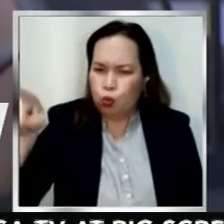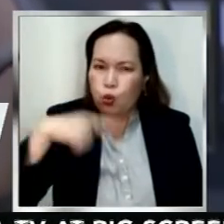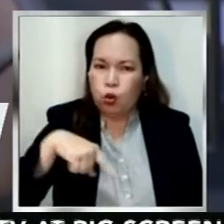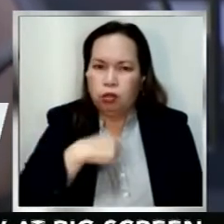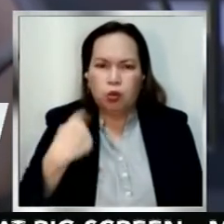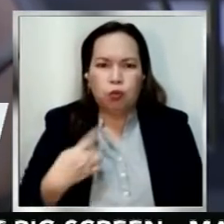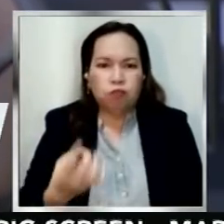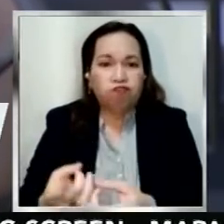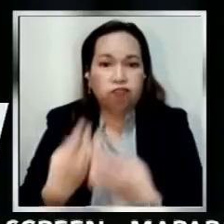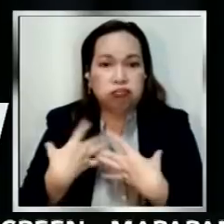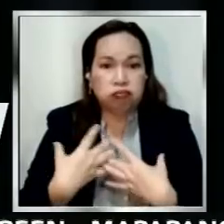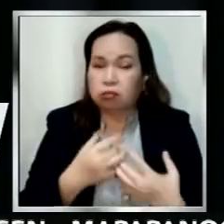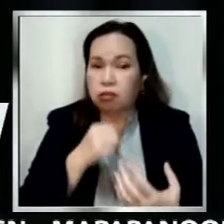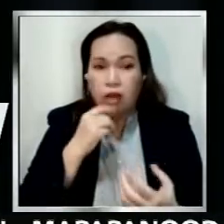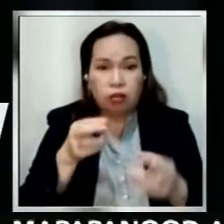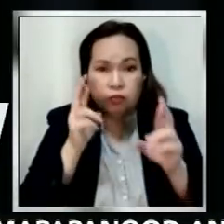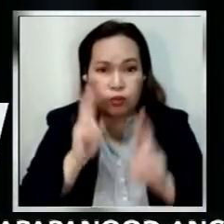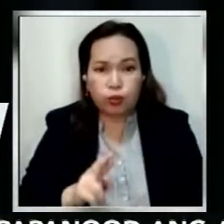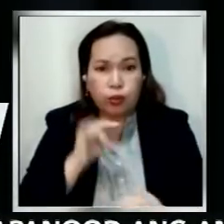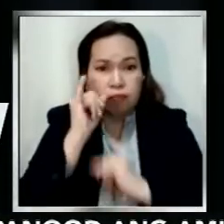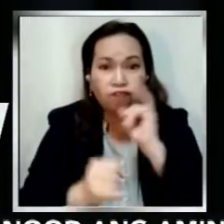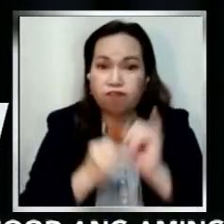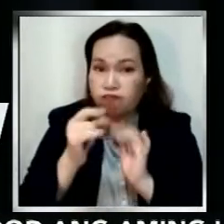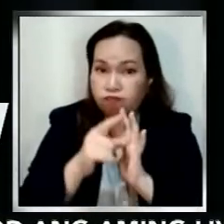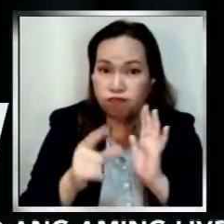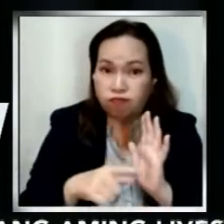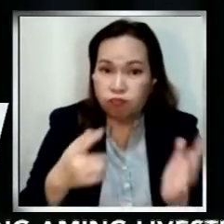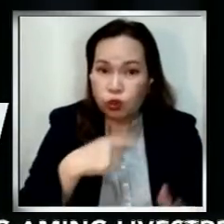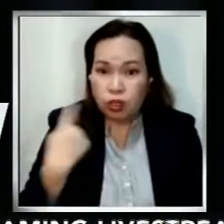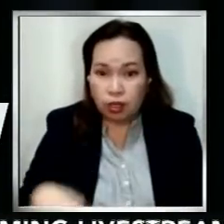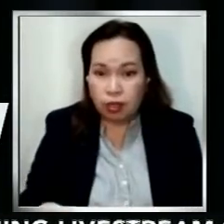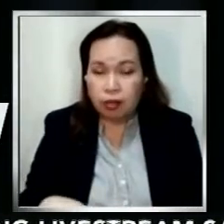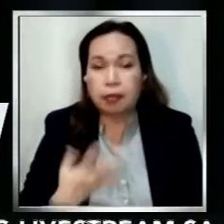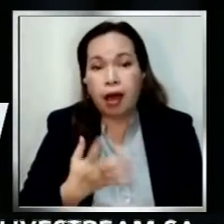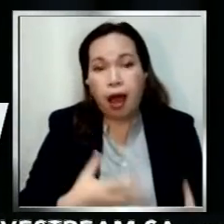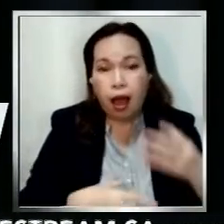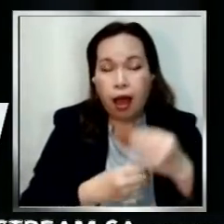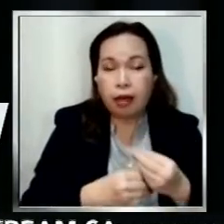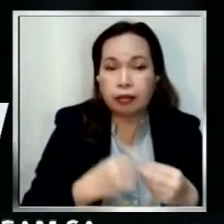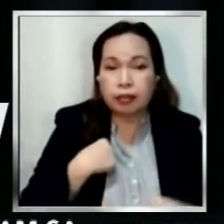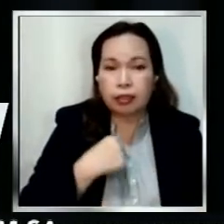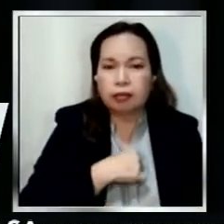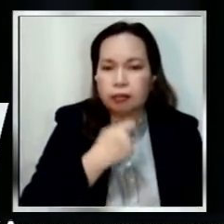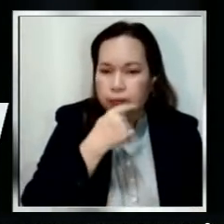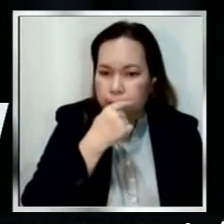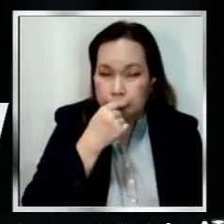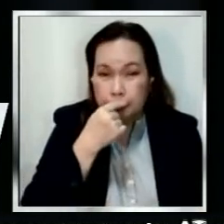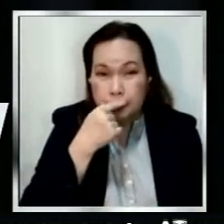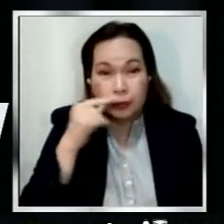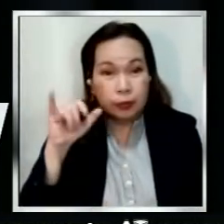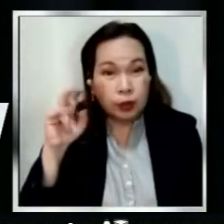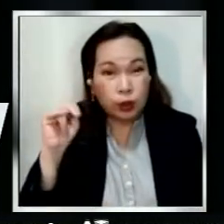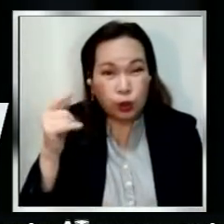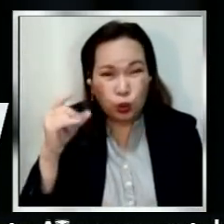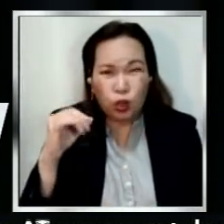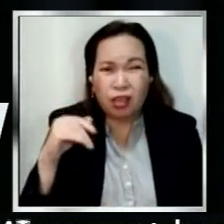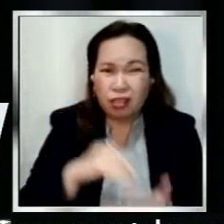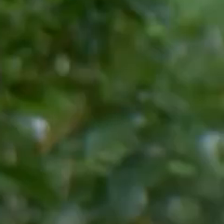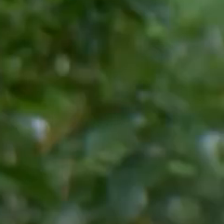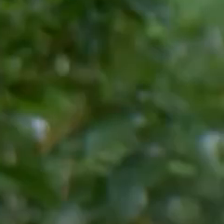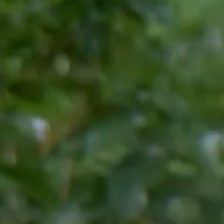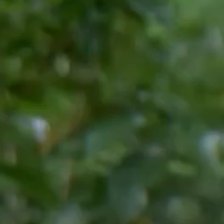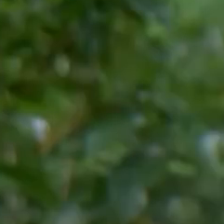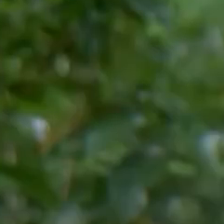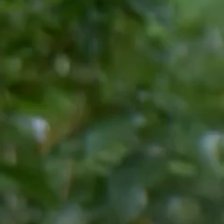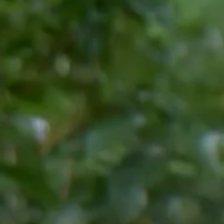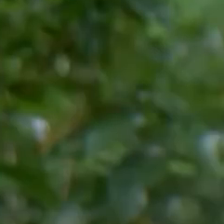China sa international law. Sabi naman ni Senador Jinggo Estrada, hindi katangkap-tanggap na paulit-ulit ang paglabag ng China sa international law.